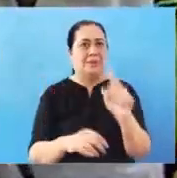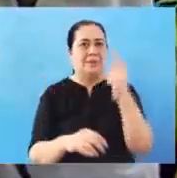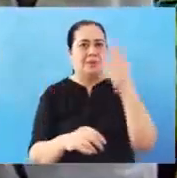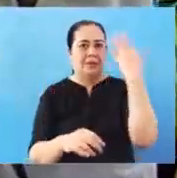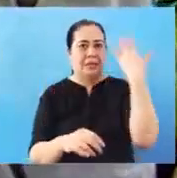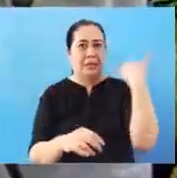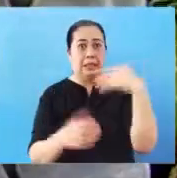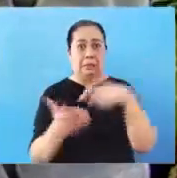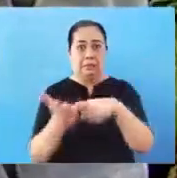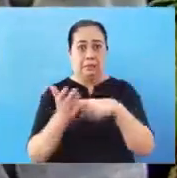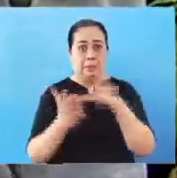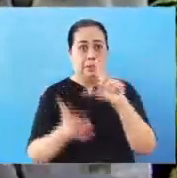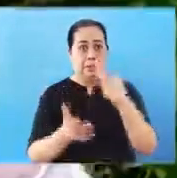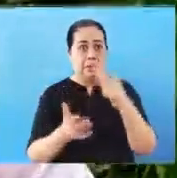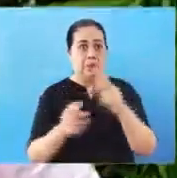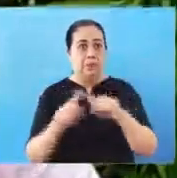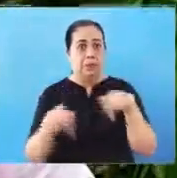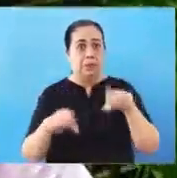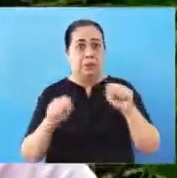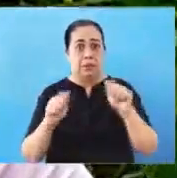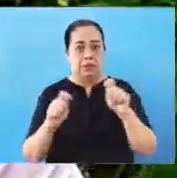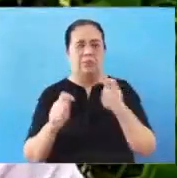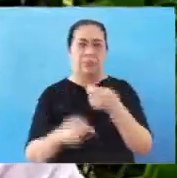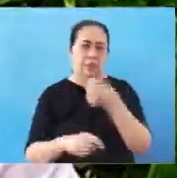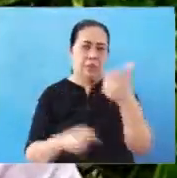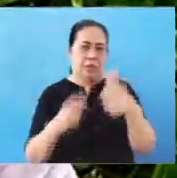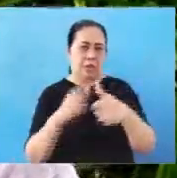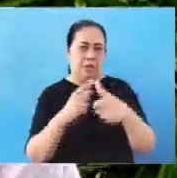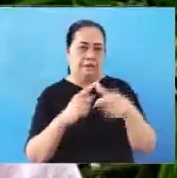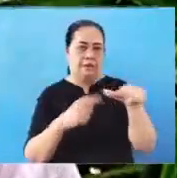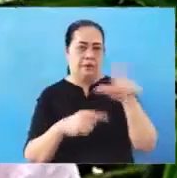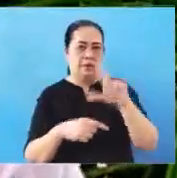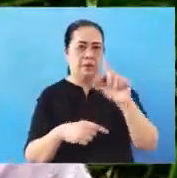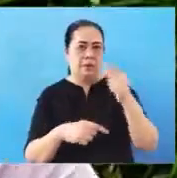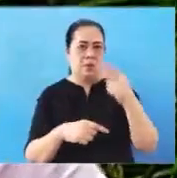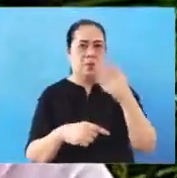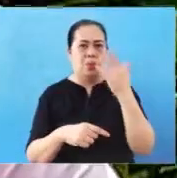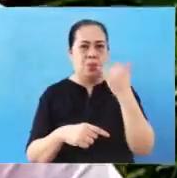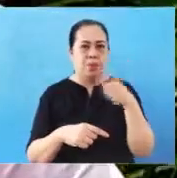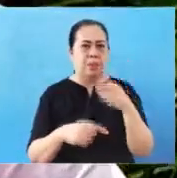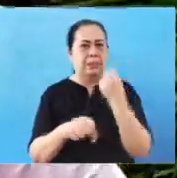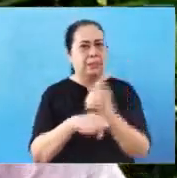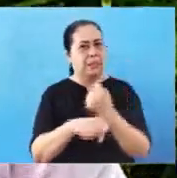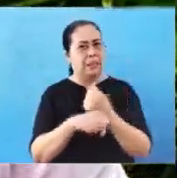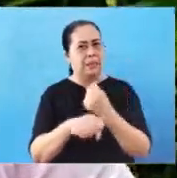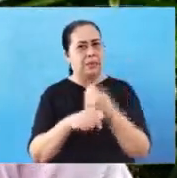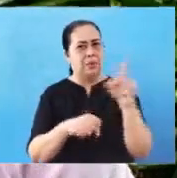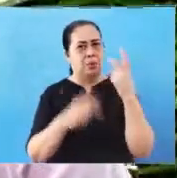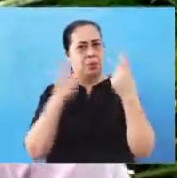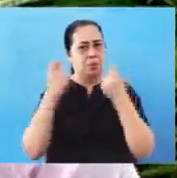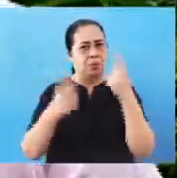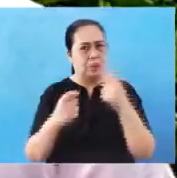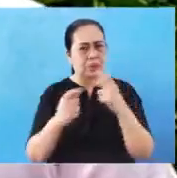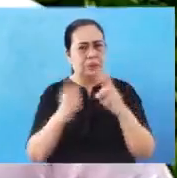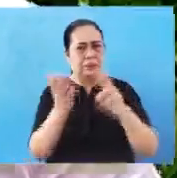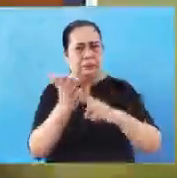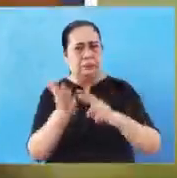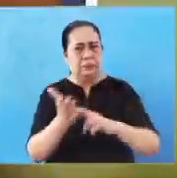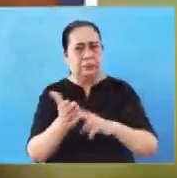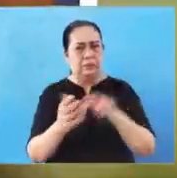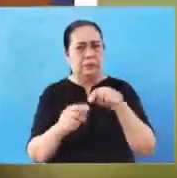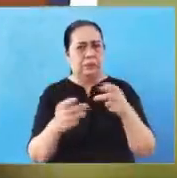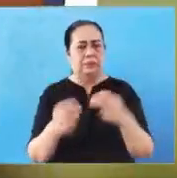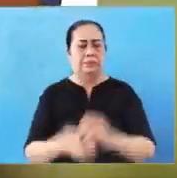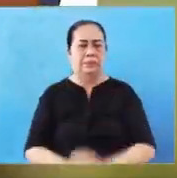LGU. Pero nitong Sabado, tinanggal muna yan ng lokal na pamahalaan dahil nahihirapan daw yung mga turista na magpa-register dyan. Paolo.